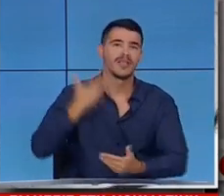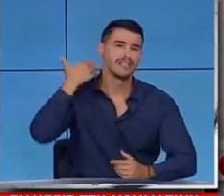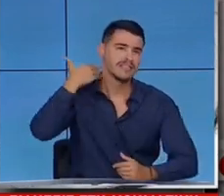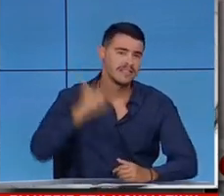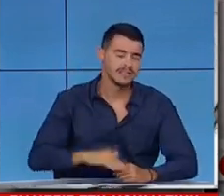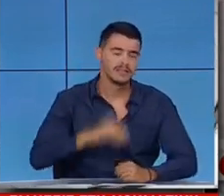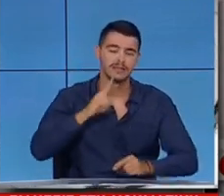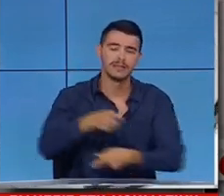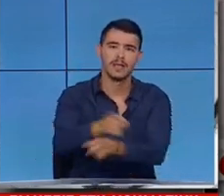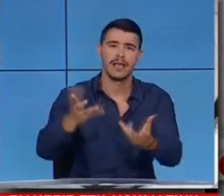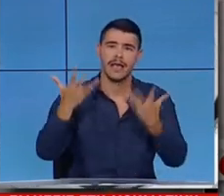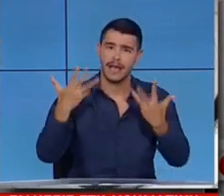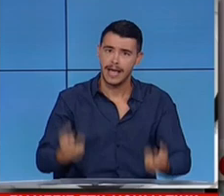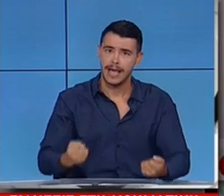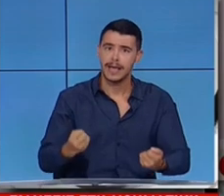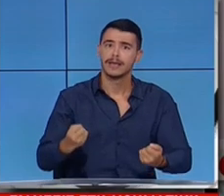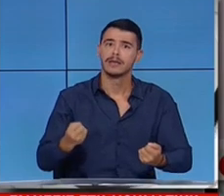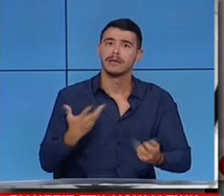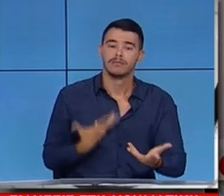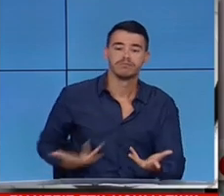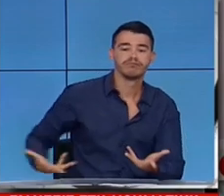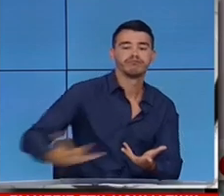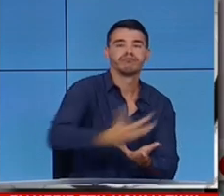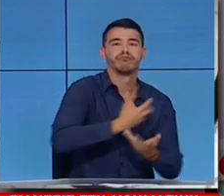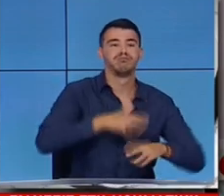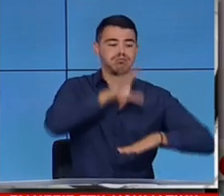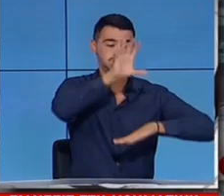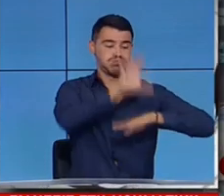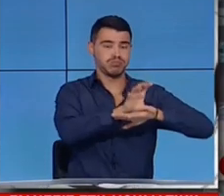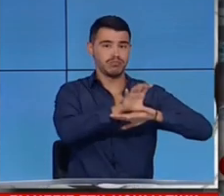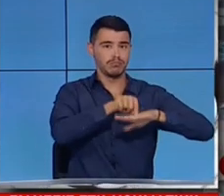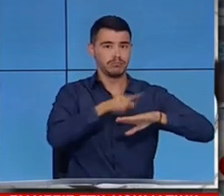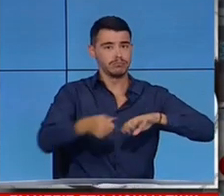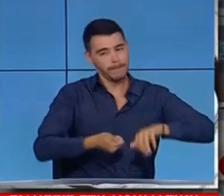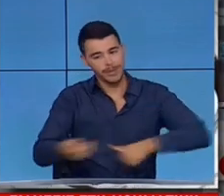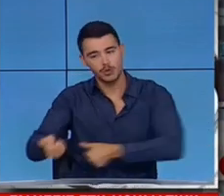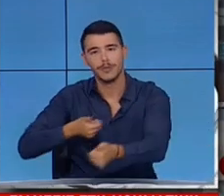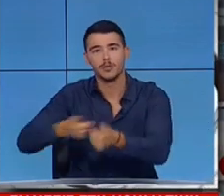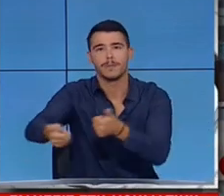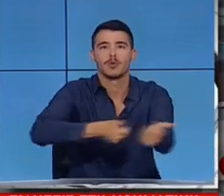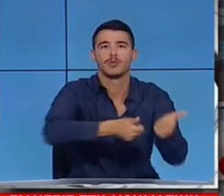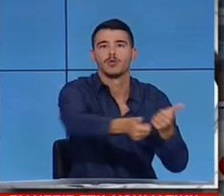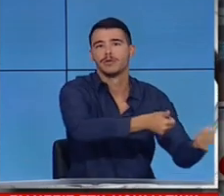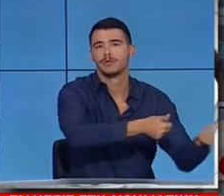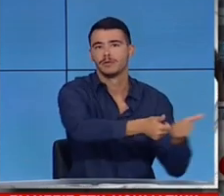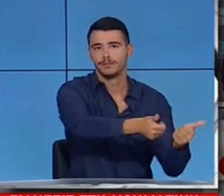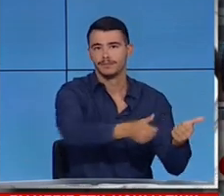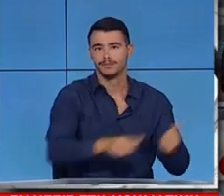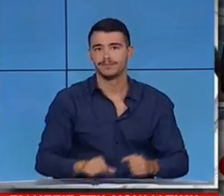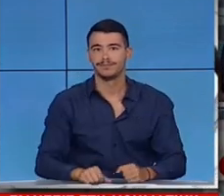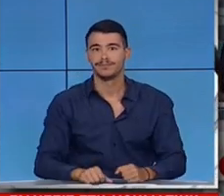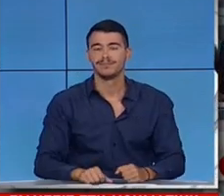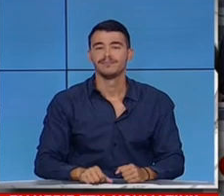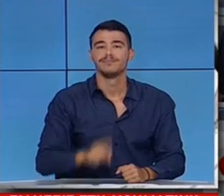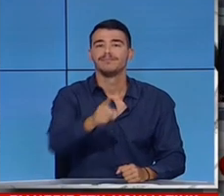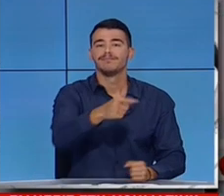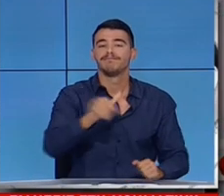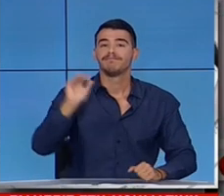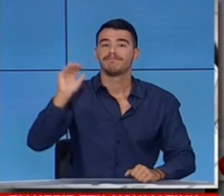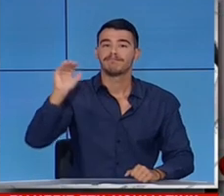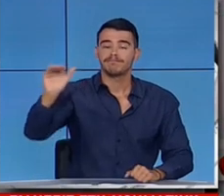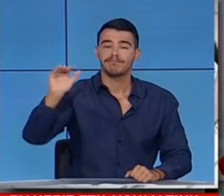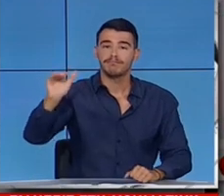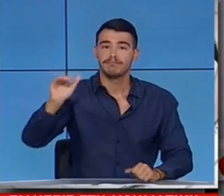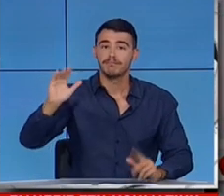το οποίο διαμορφώνει το υπερπλεόνασμα. Μπορεί να αντέξει η κυβέρνηση μία μείωση συντάξεων? Θα είναι,